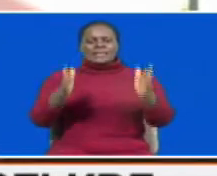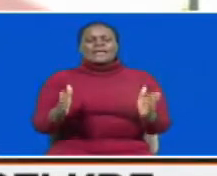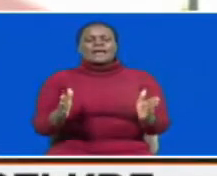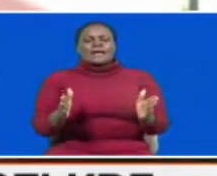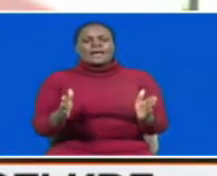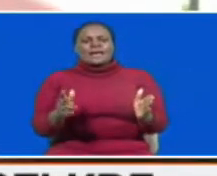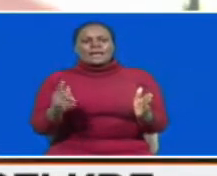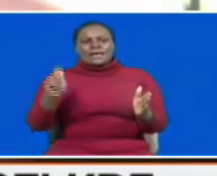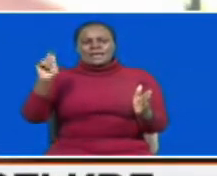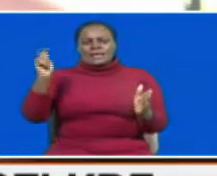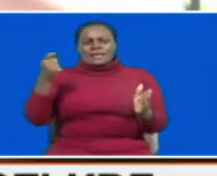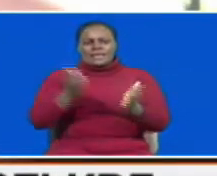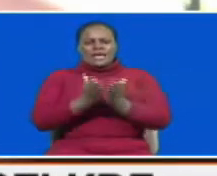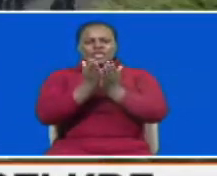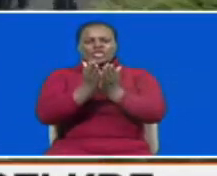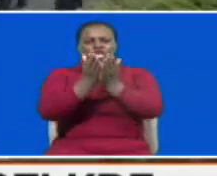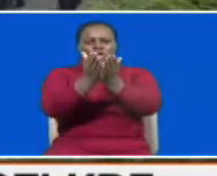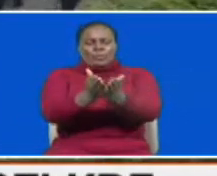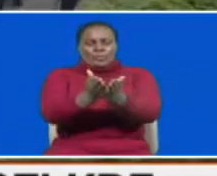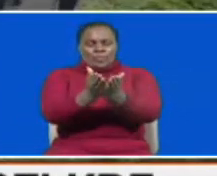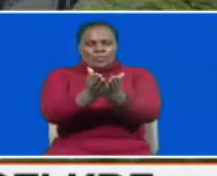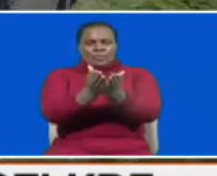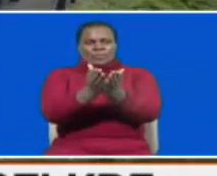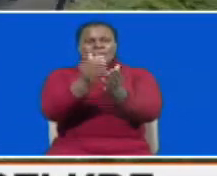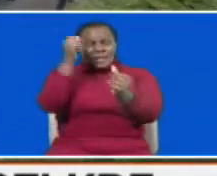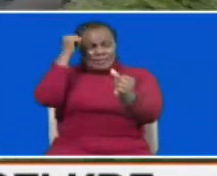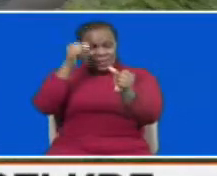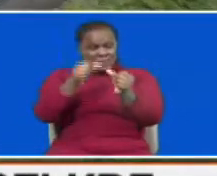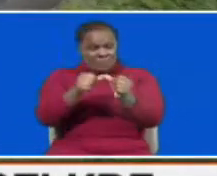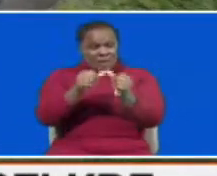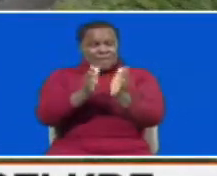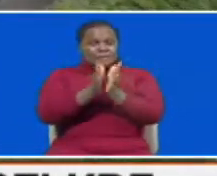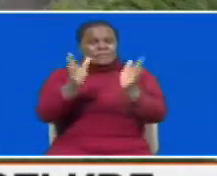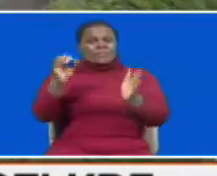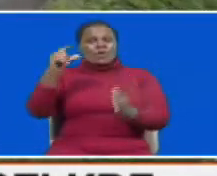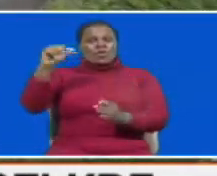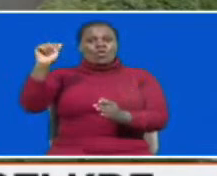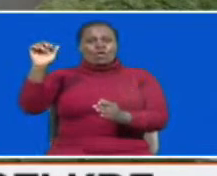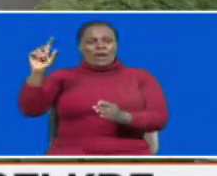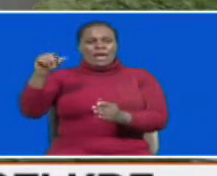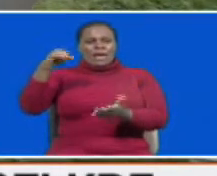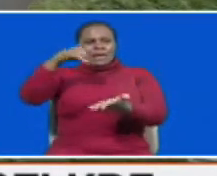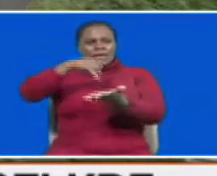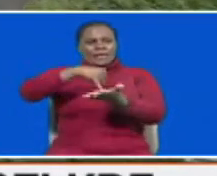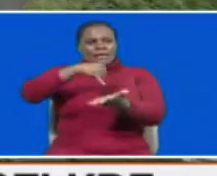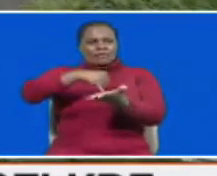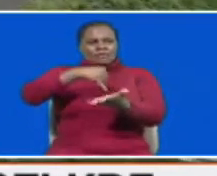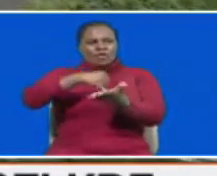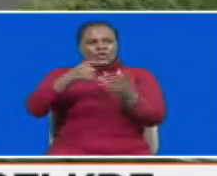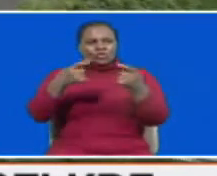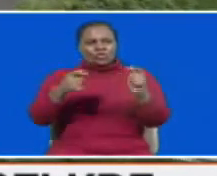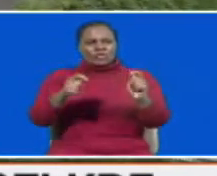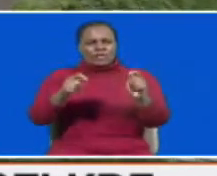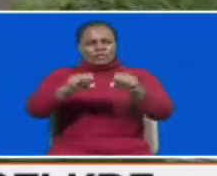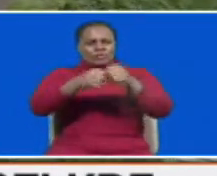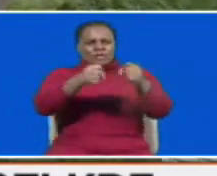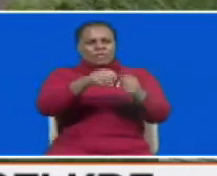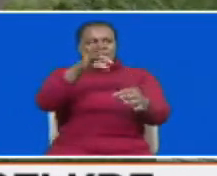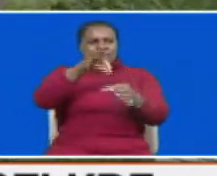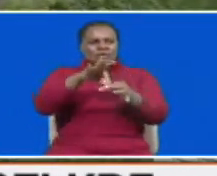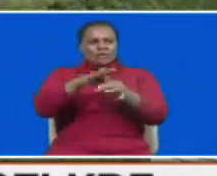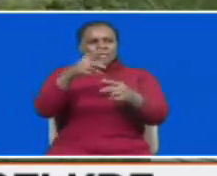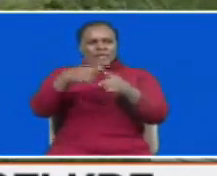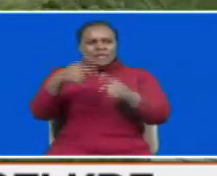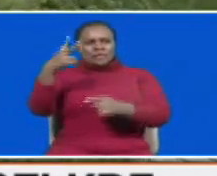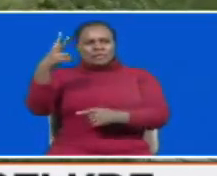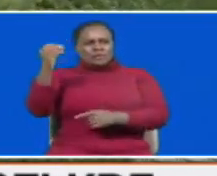mkurugenzi Kenya Shipyards Limited. Itakumbukwa kwamba Jenerali Ogolla alidaiwa kuhusika katika jaribio la kuvuruga uchaguzi mkuu wa